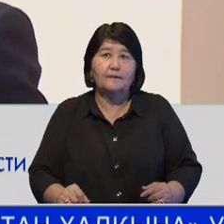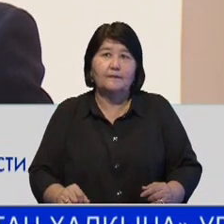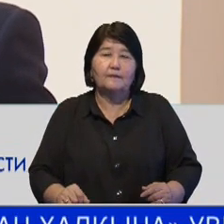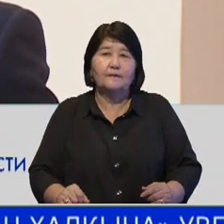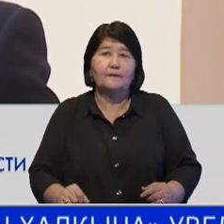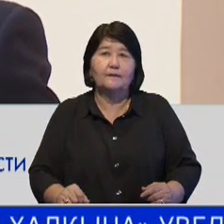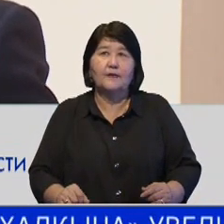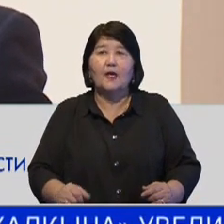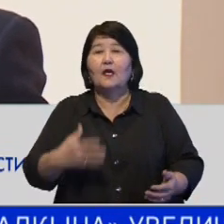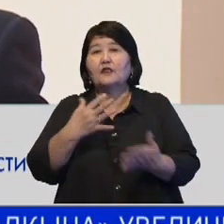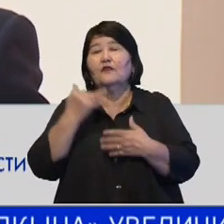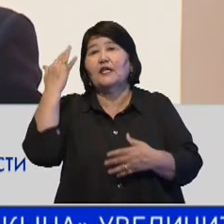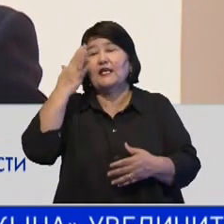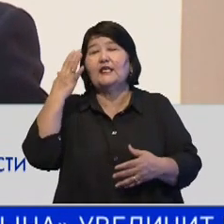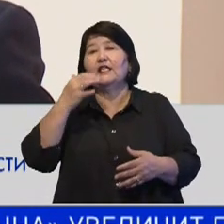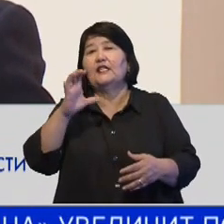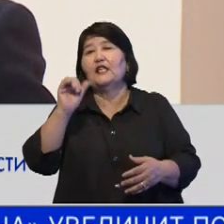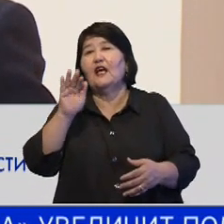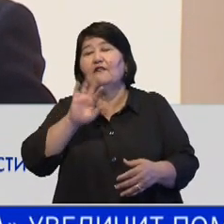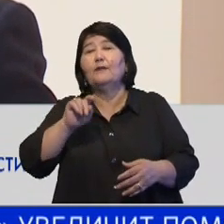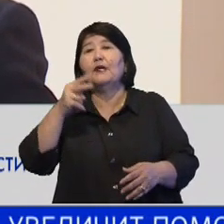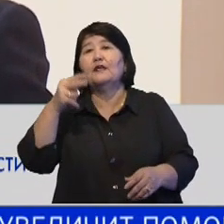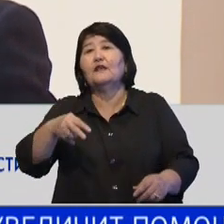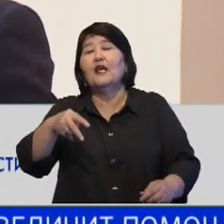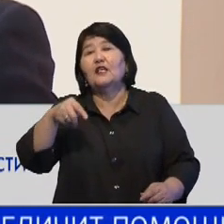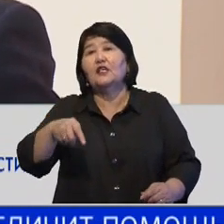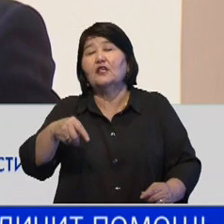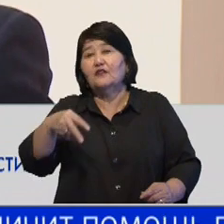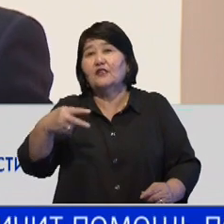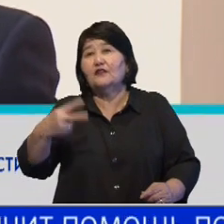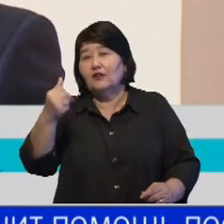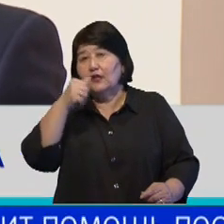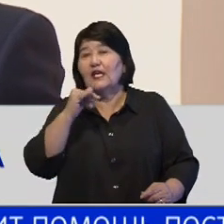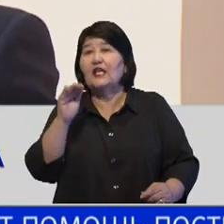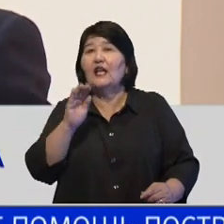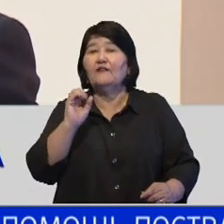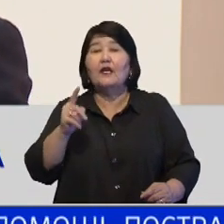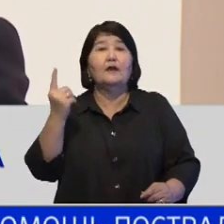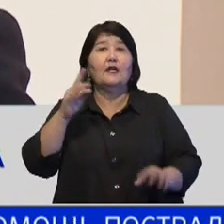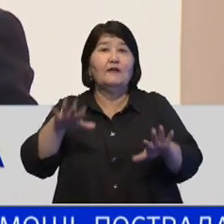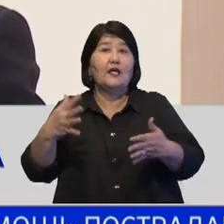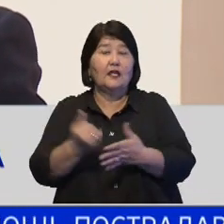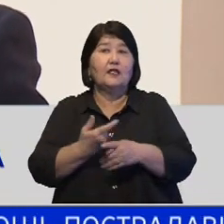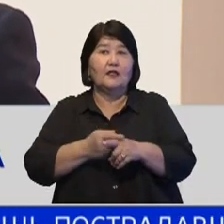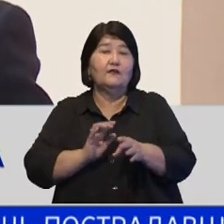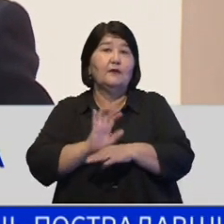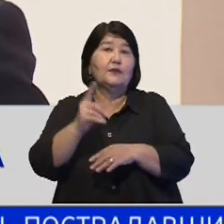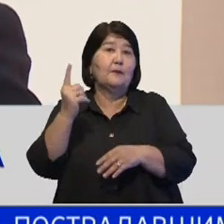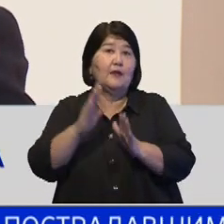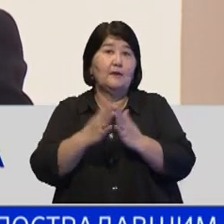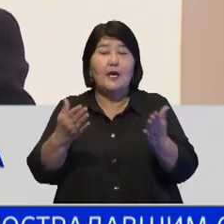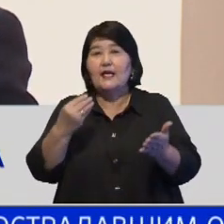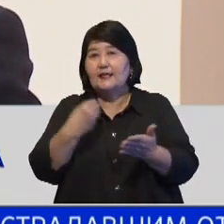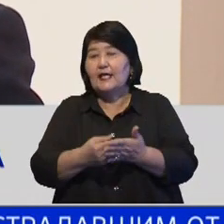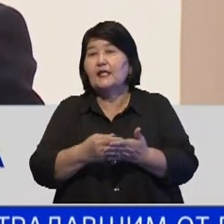Европы свою идею София Представила в 2022 году на фестивале ифе завоевала первое место и выпустила первую книгу